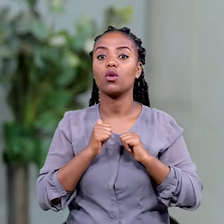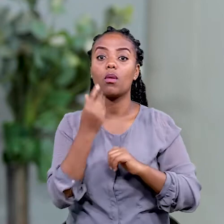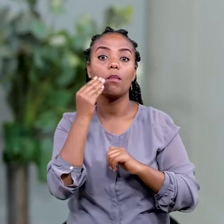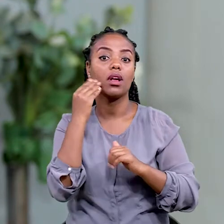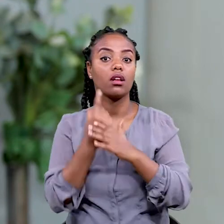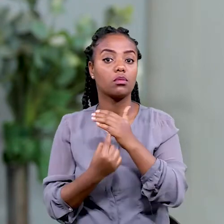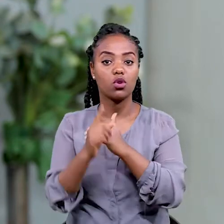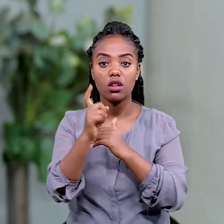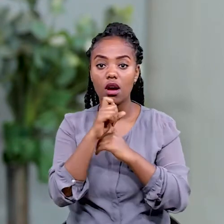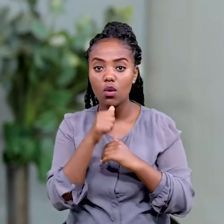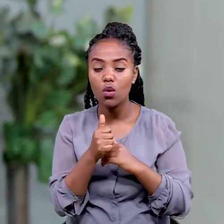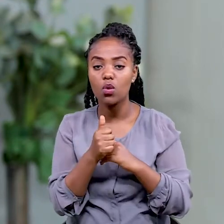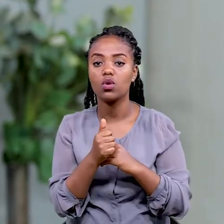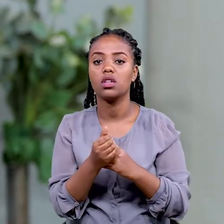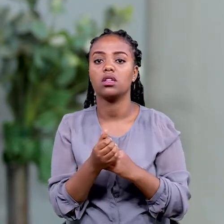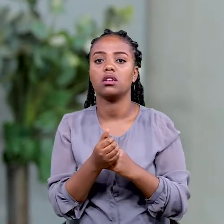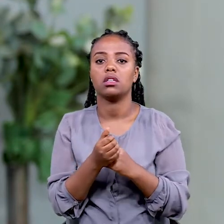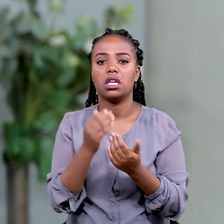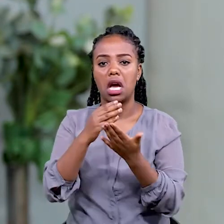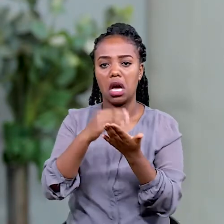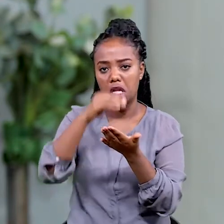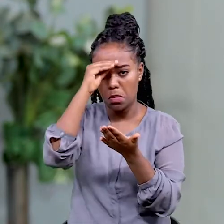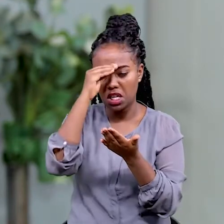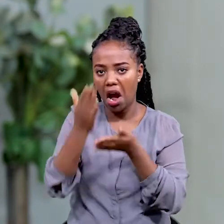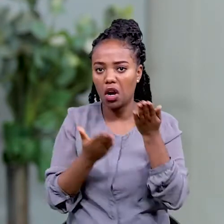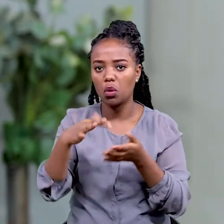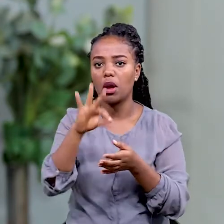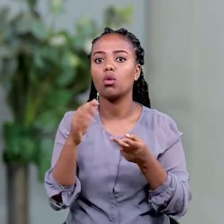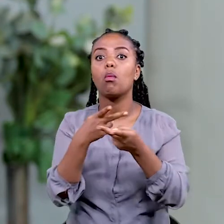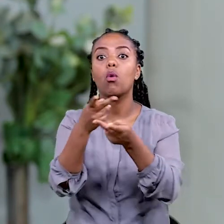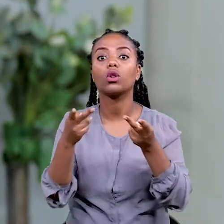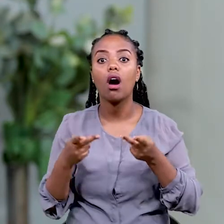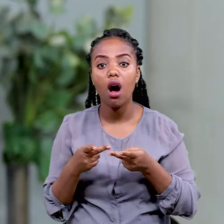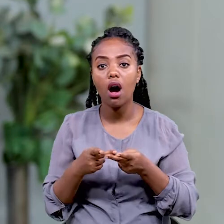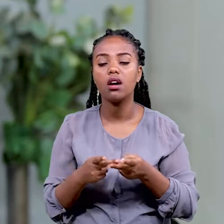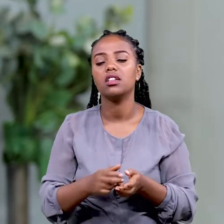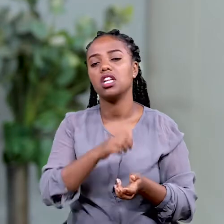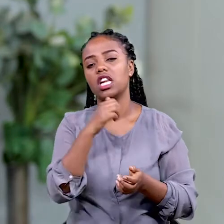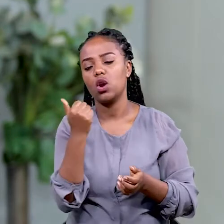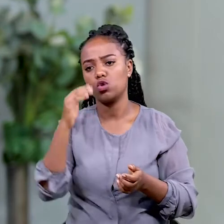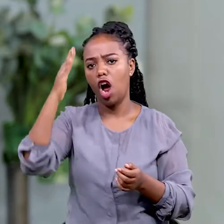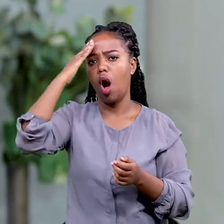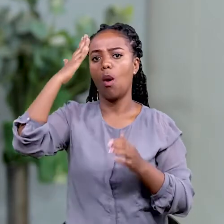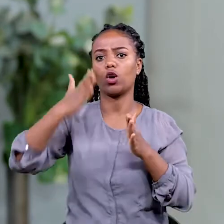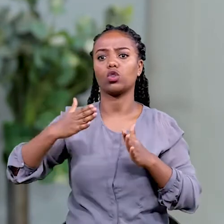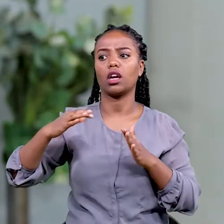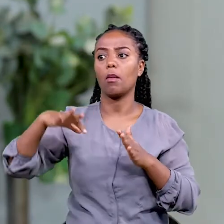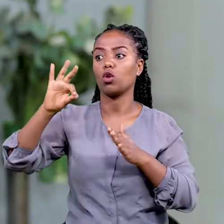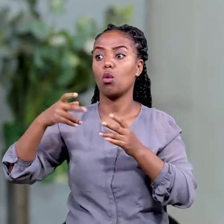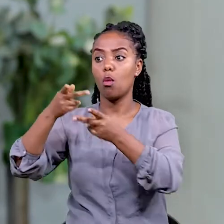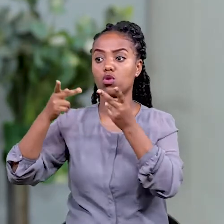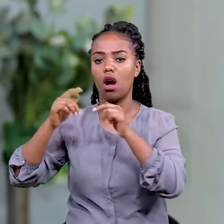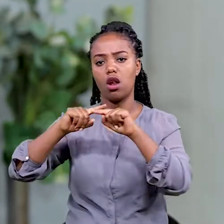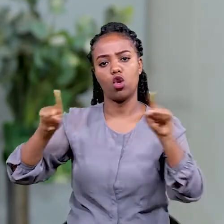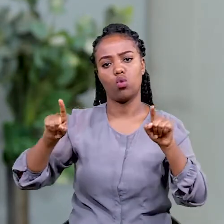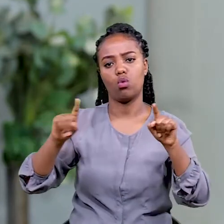ቤት ብቻ ሳይሆን የእርምት አገልግሎቶችን የሚያገኙባቸው ቦታዎች ሌሎች አዋቂዎች ከሚያገኙባቸው